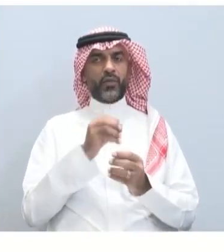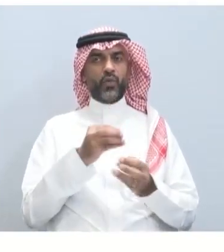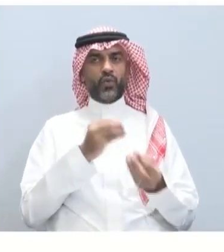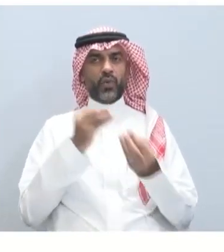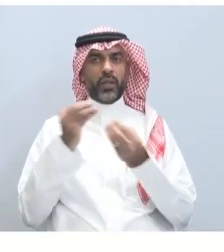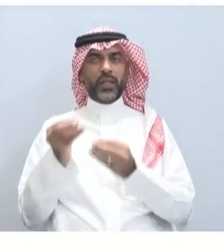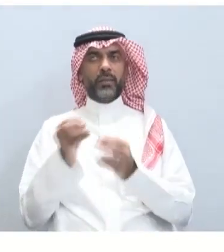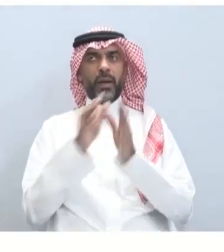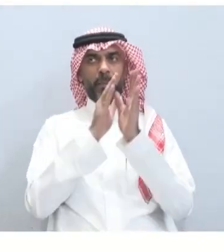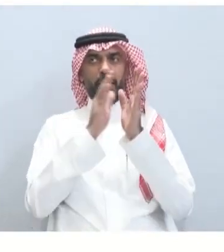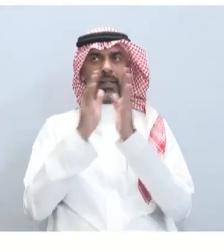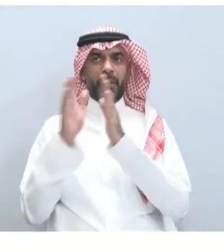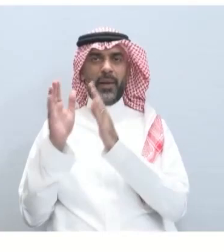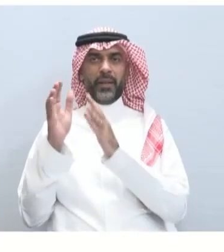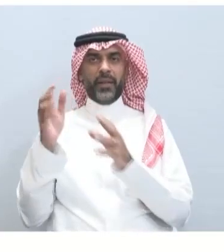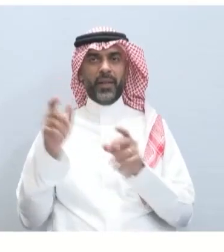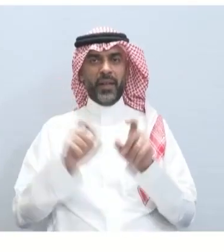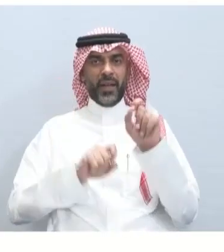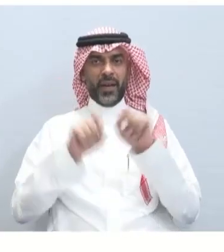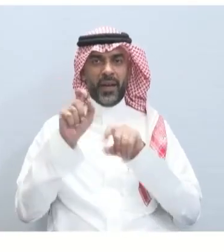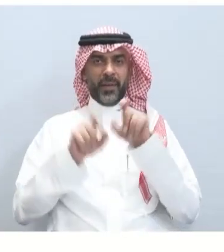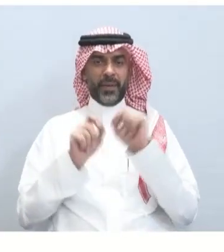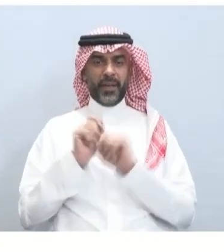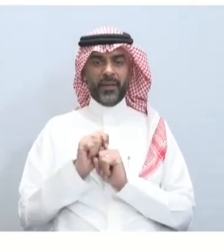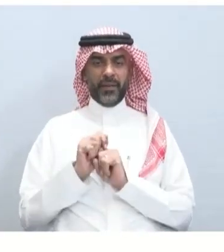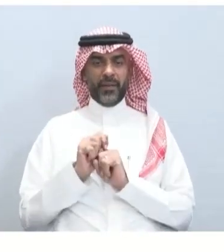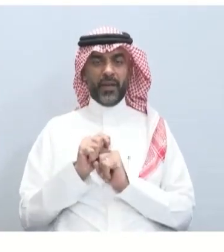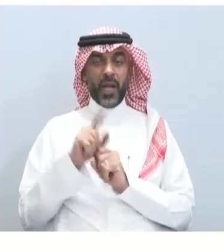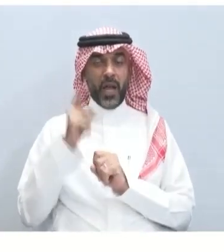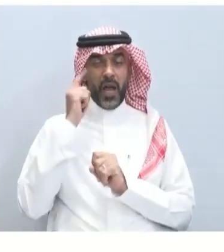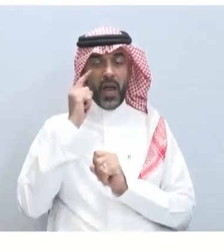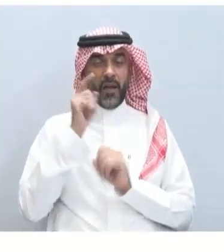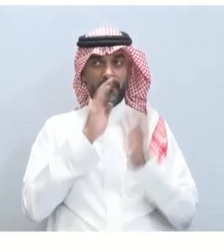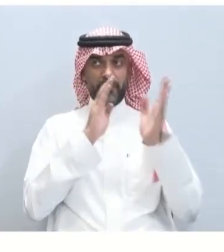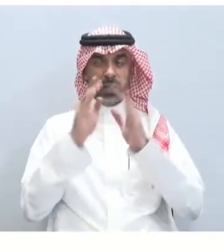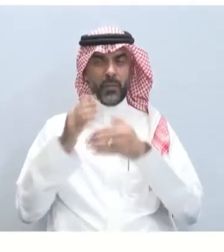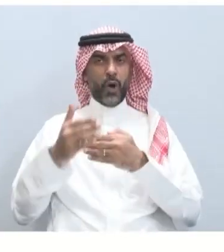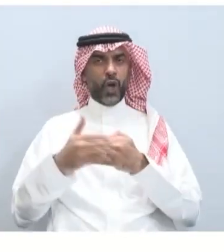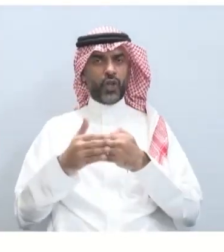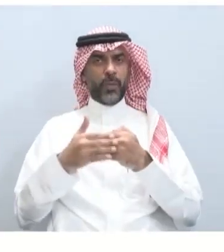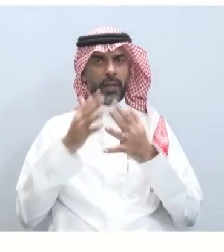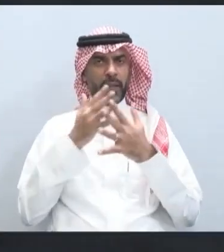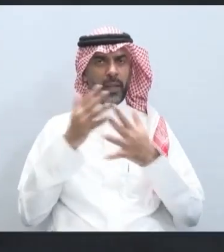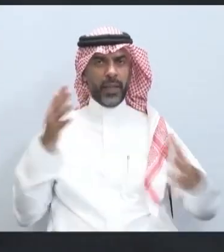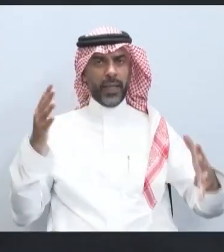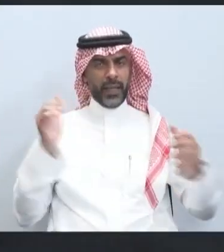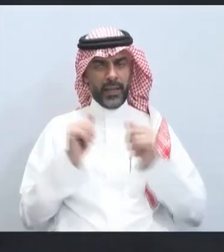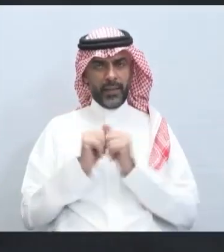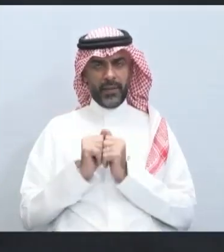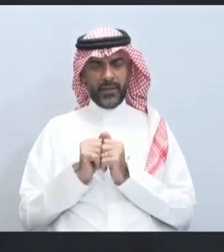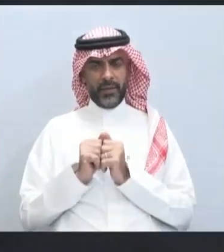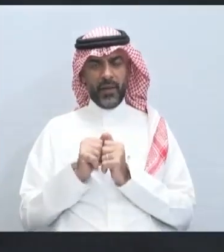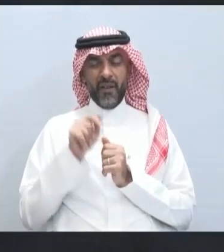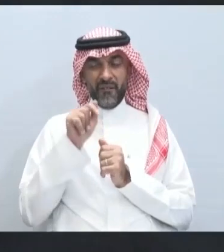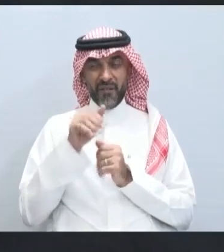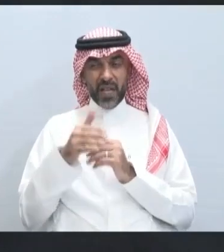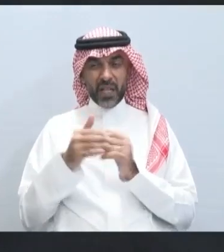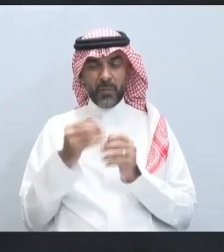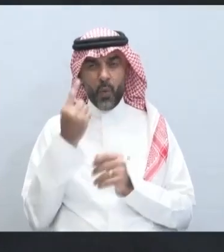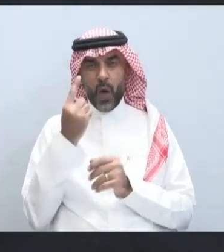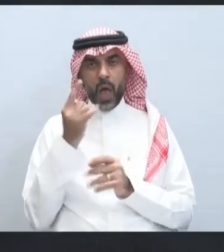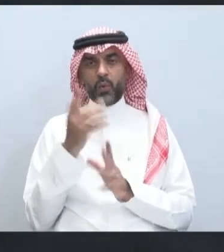يعني هنالك عده خدمات للمكتبات التي تقدمها لنا المكتبات الرقميه من ضمن